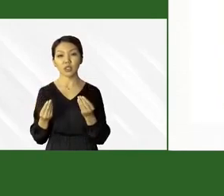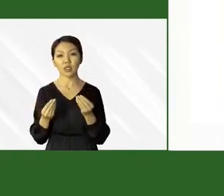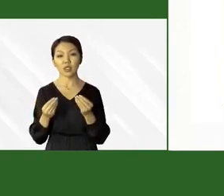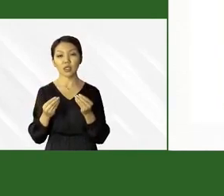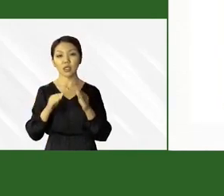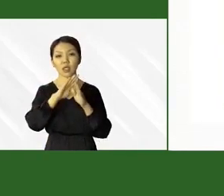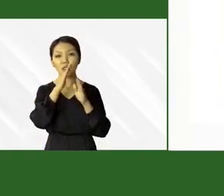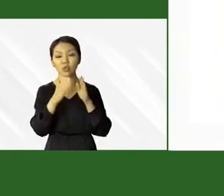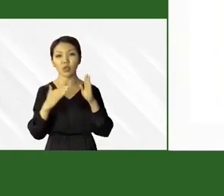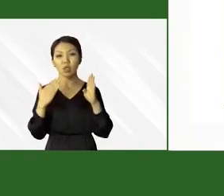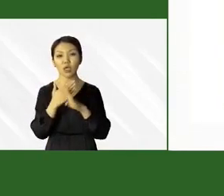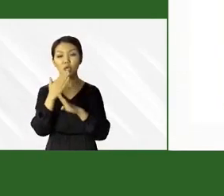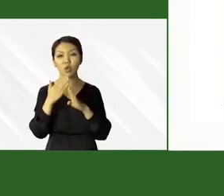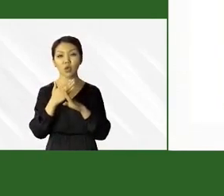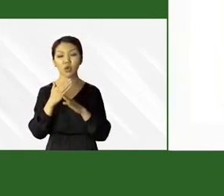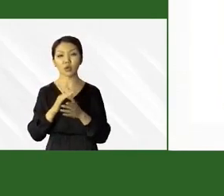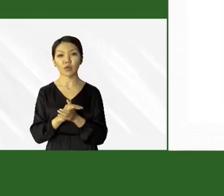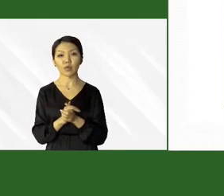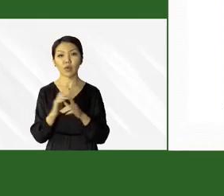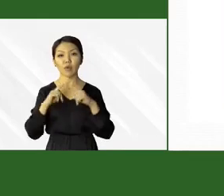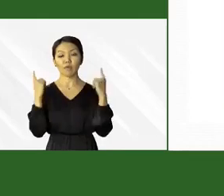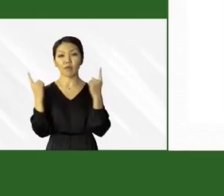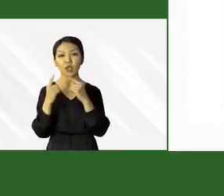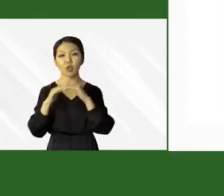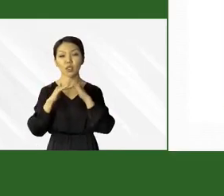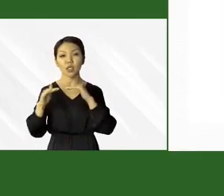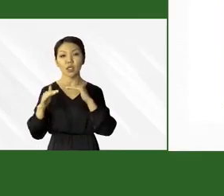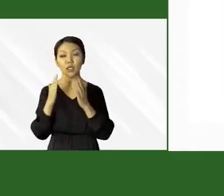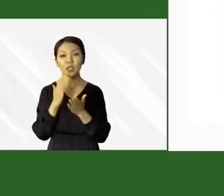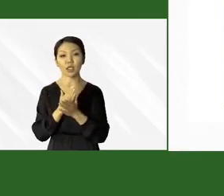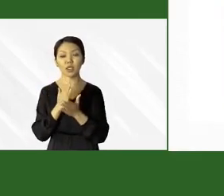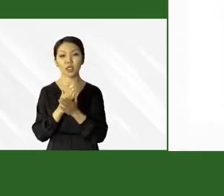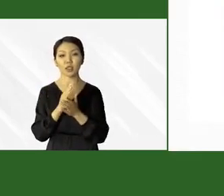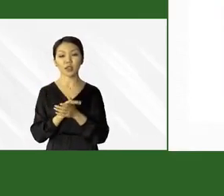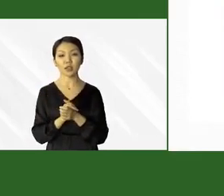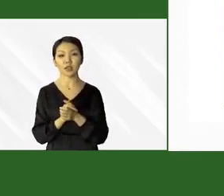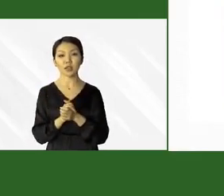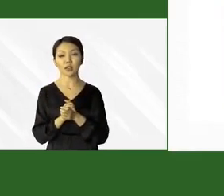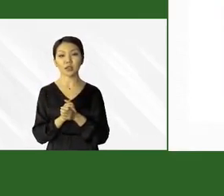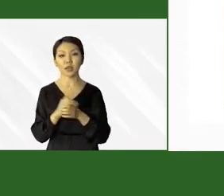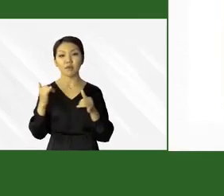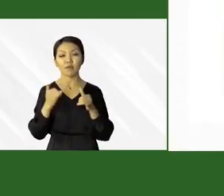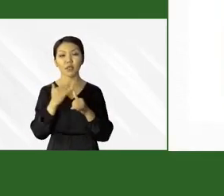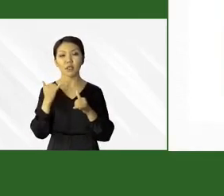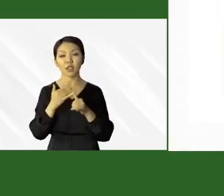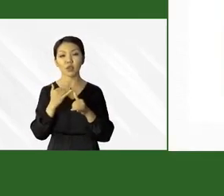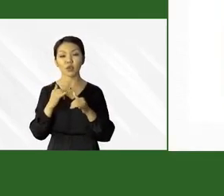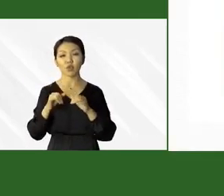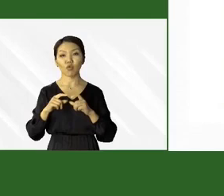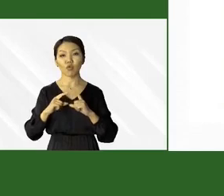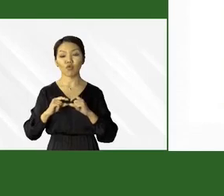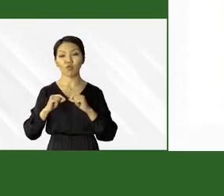гор, обрамляющих долину, наблюдается вертикальная зональность климата. С высотой увеличивается